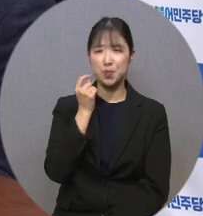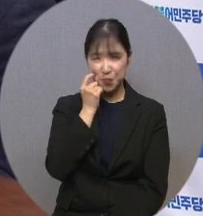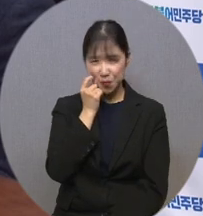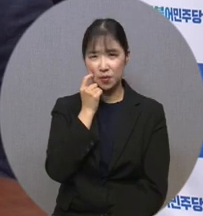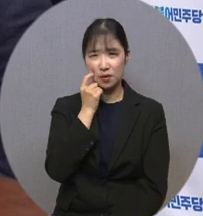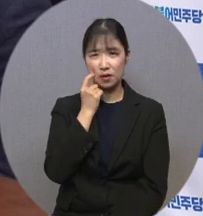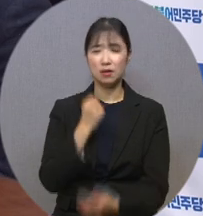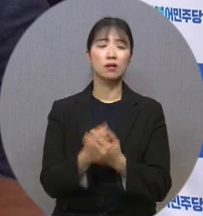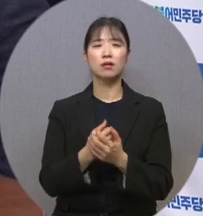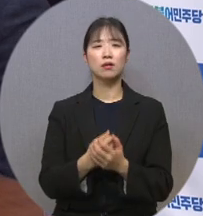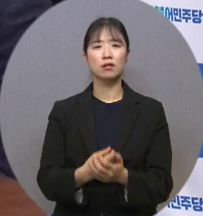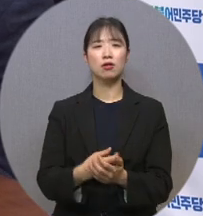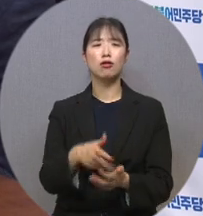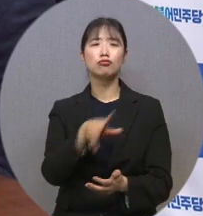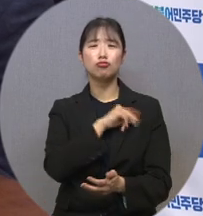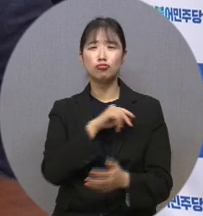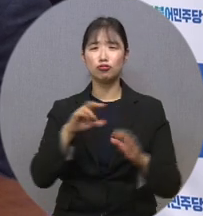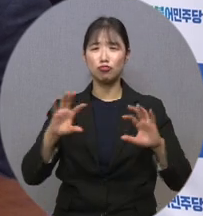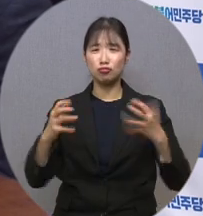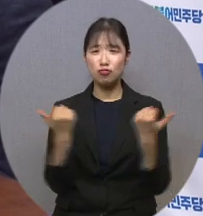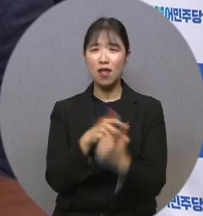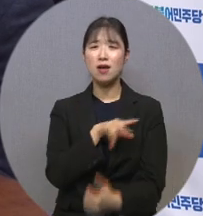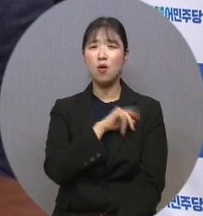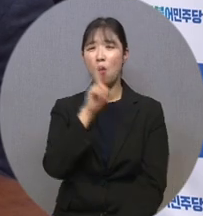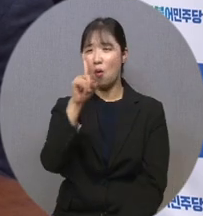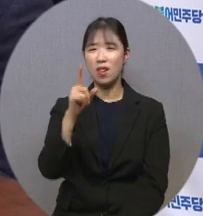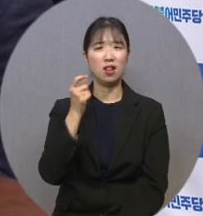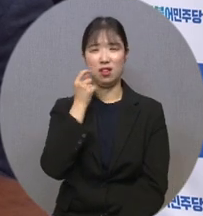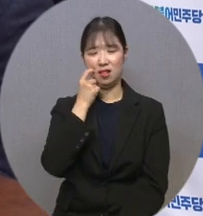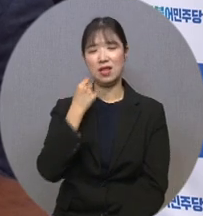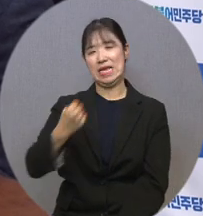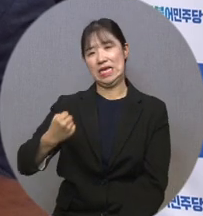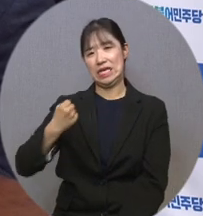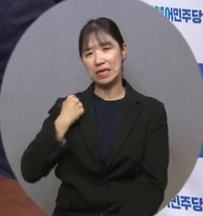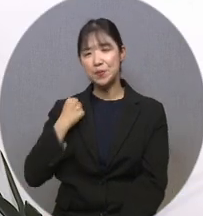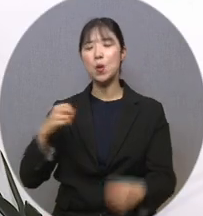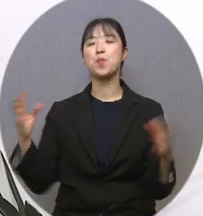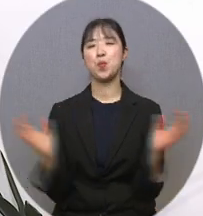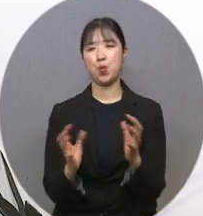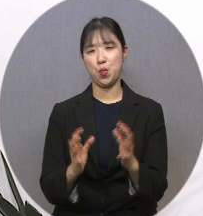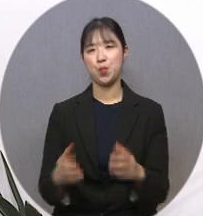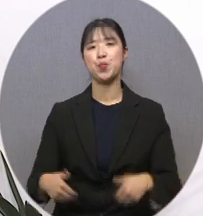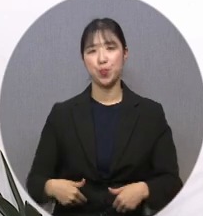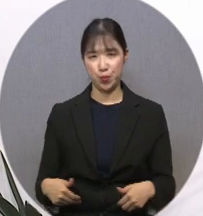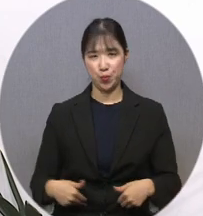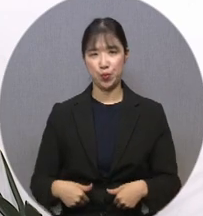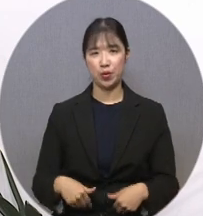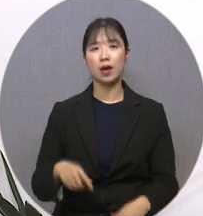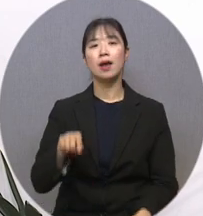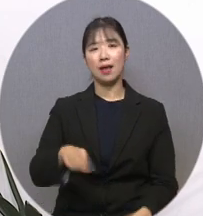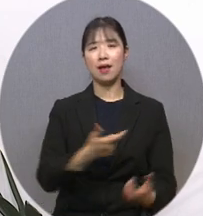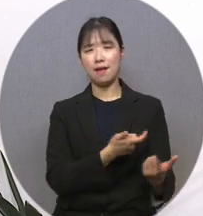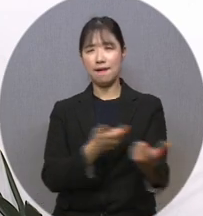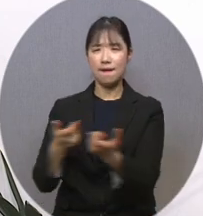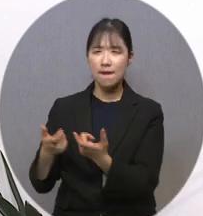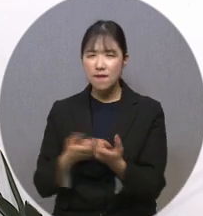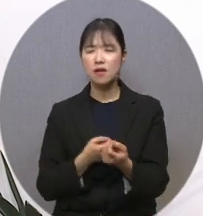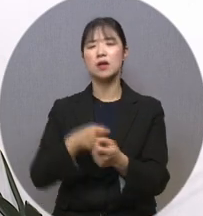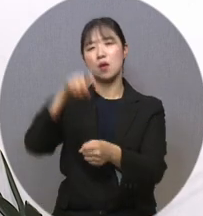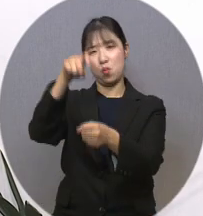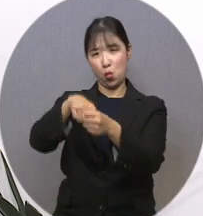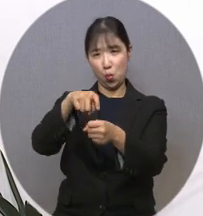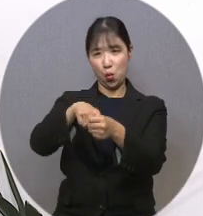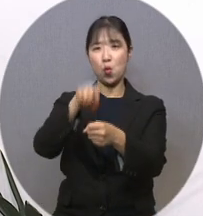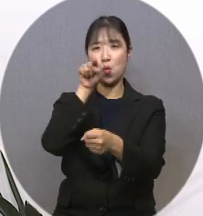설사 국회의원 혼자도 안 돼요. 그거는 결국은 힘을 모으는 수밖에 없는데 결국은 거기에 같은 공동의